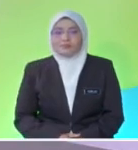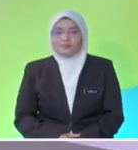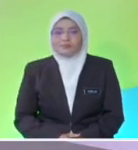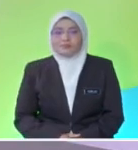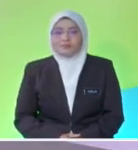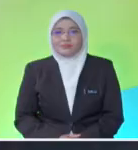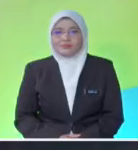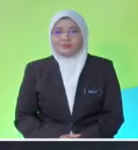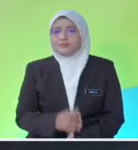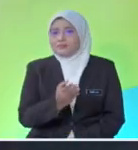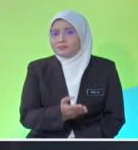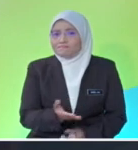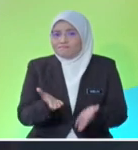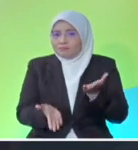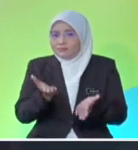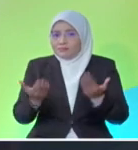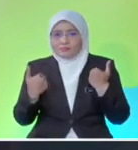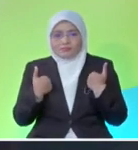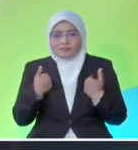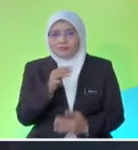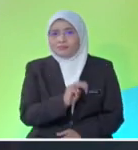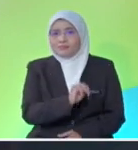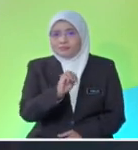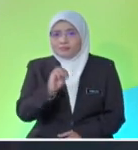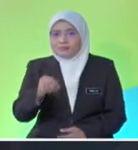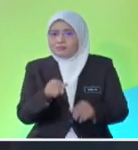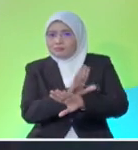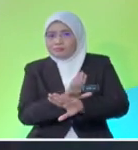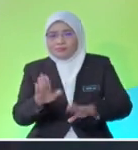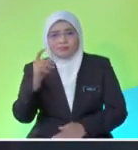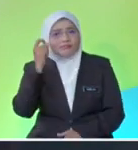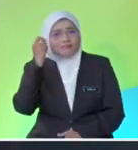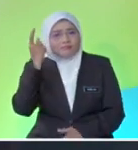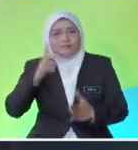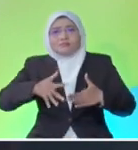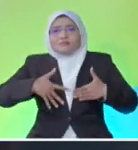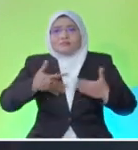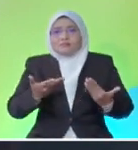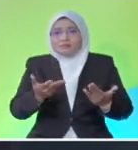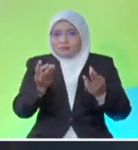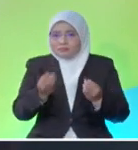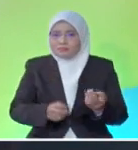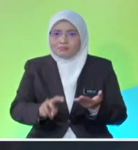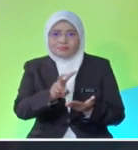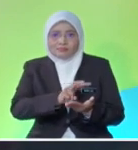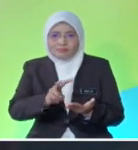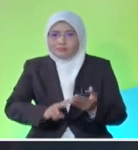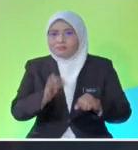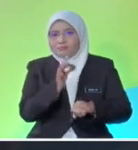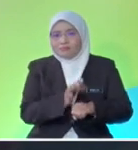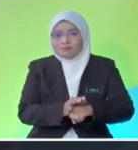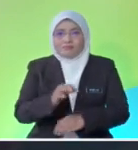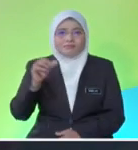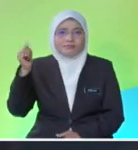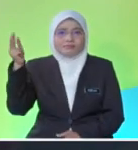Baiklah. Oh, mungkin ada murid-murid di rumah yang masih tak faham macam mana nak baca jam analog, cikgu. Ya,